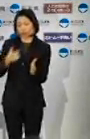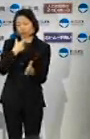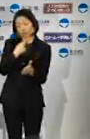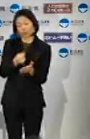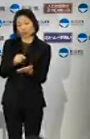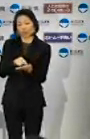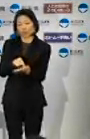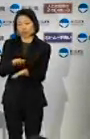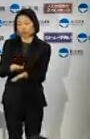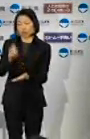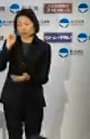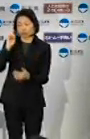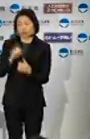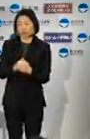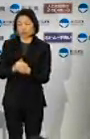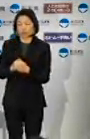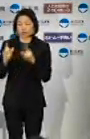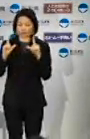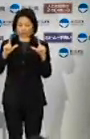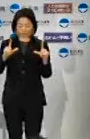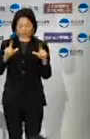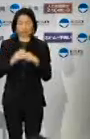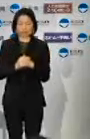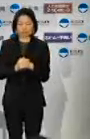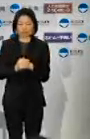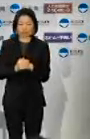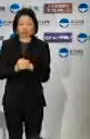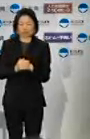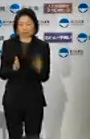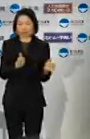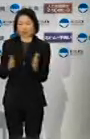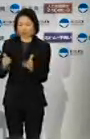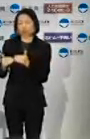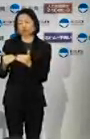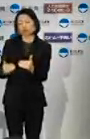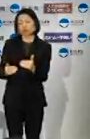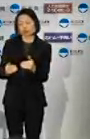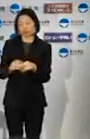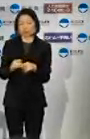だいぶ完了されましたよ。だから残ってるのは本当にわずかですよ。